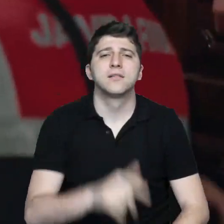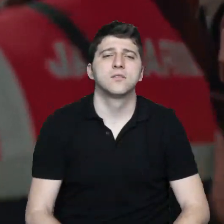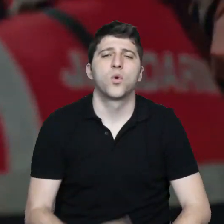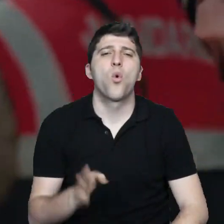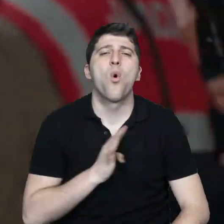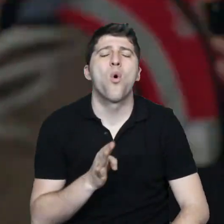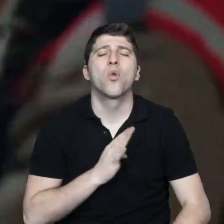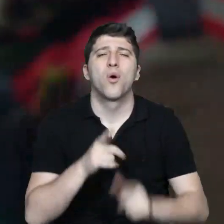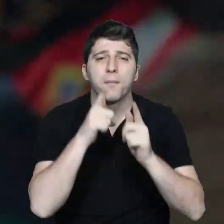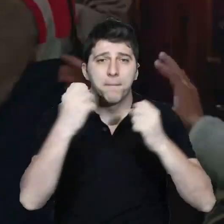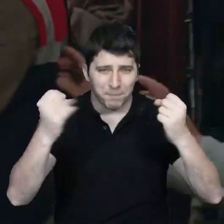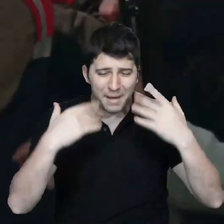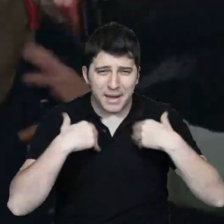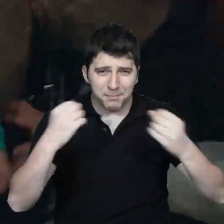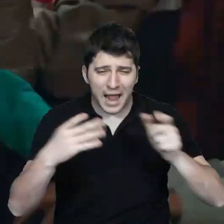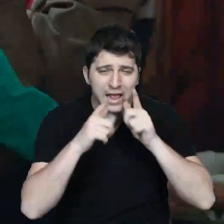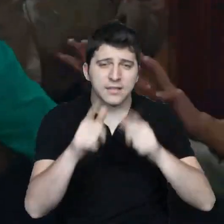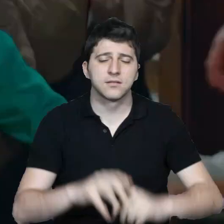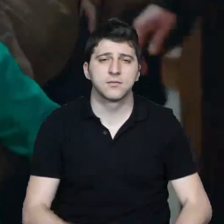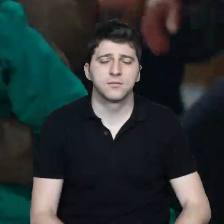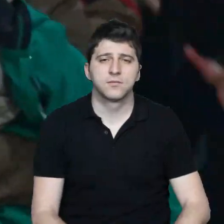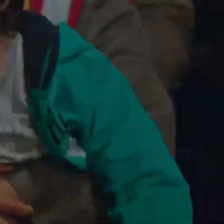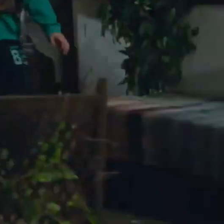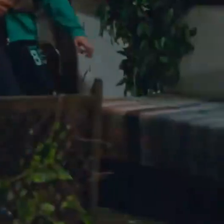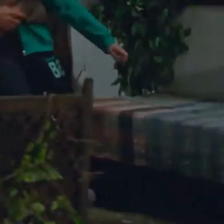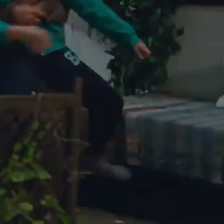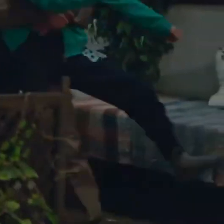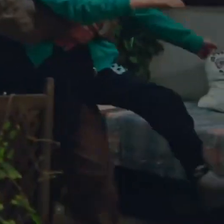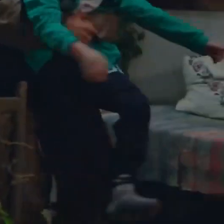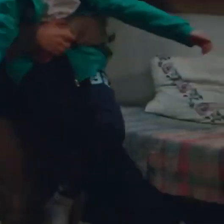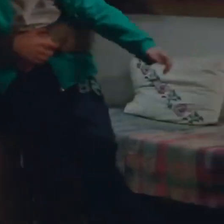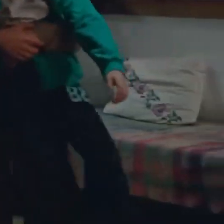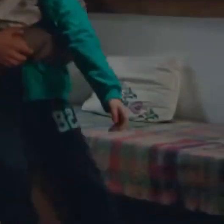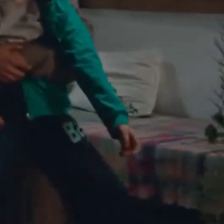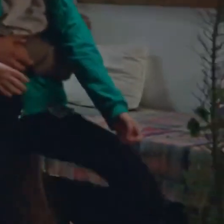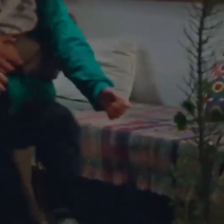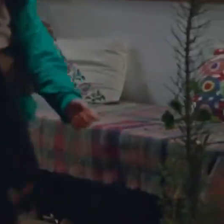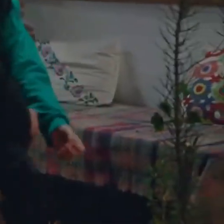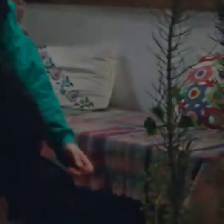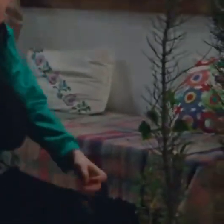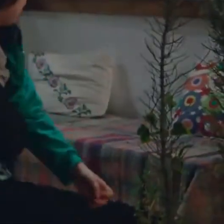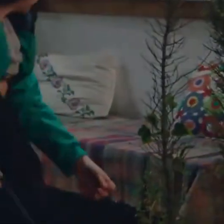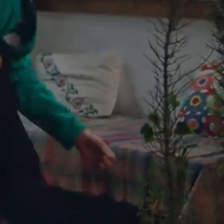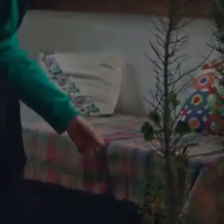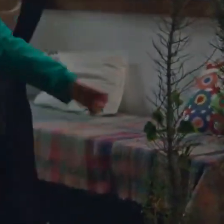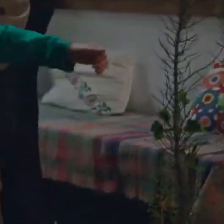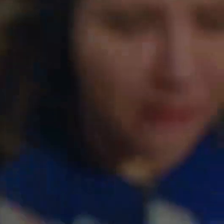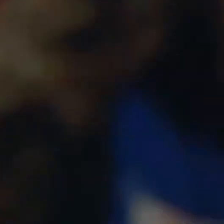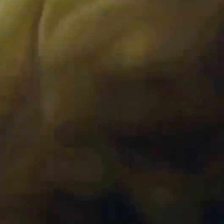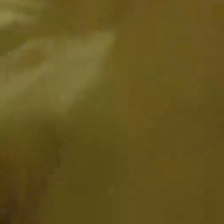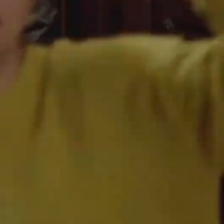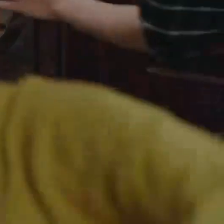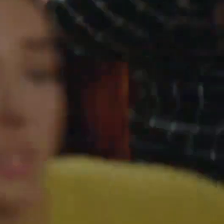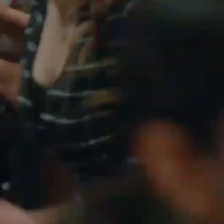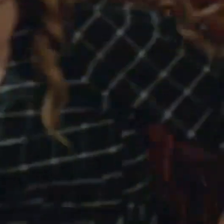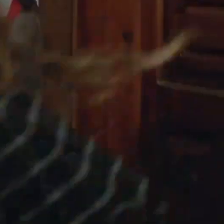Arda'nın İbrahim'e uzanan eli havada kaldı. İki jandarma İbrahim'i zor zapt ediyor. Bir jandarma Arda'yı kucaklamış götürüyor.